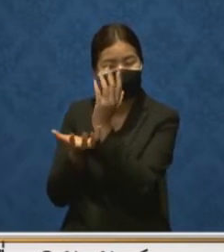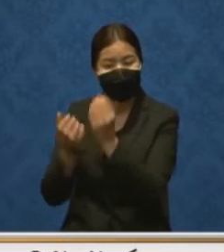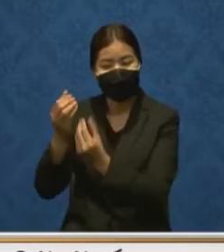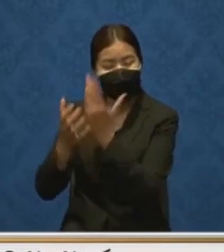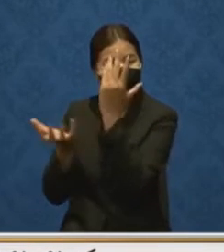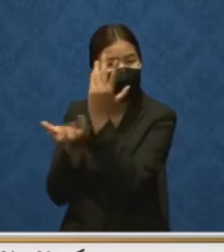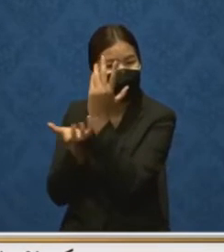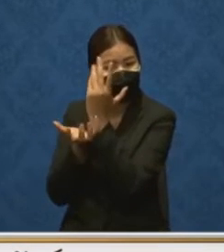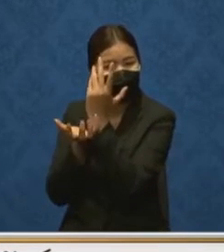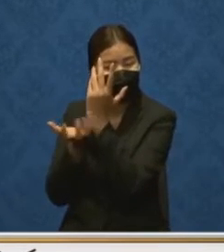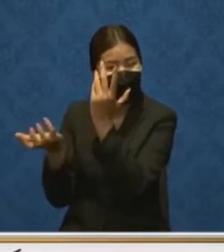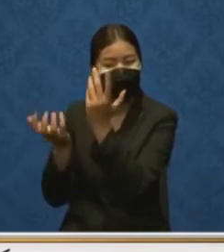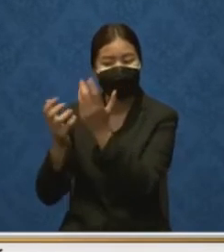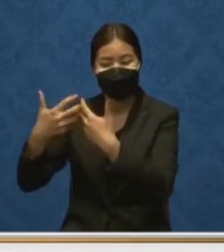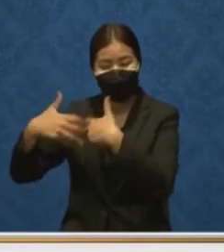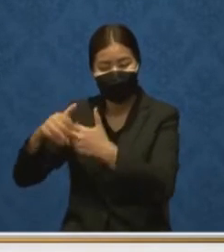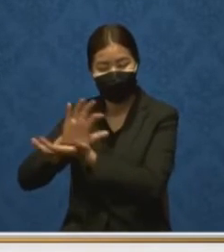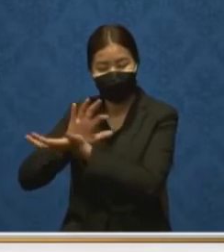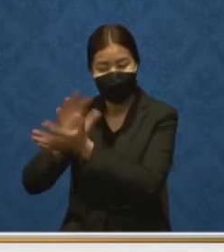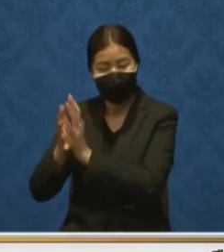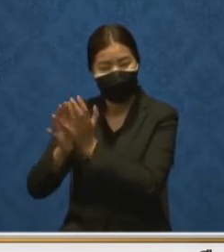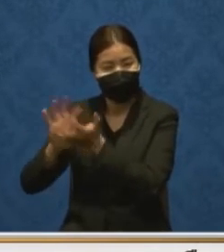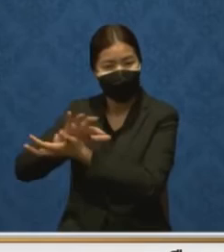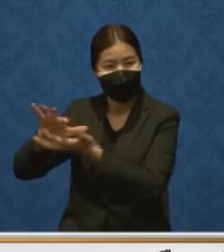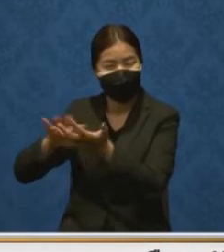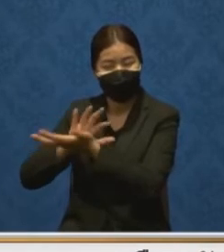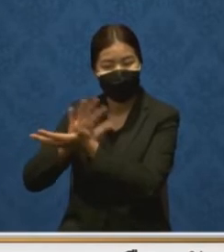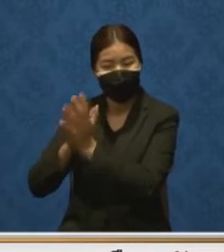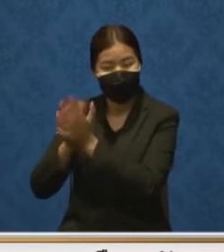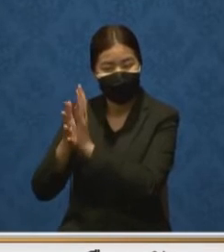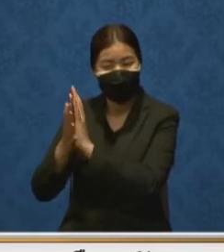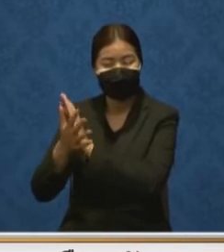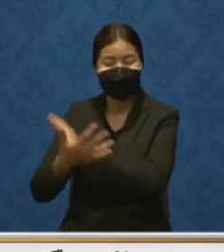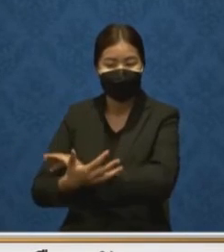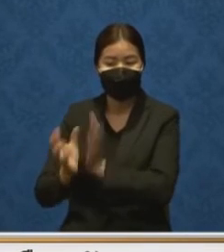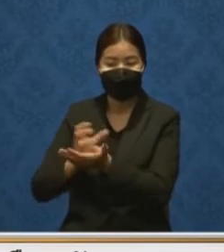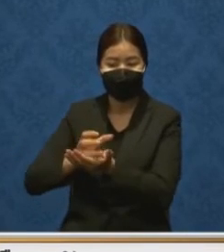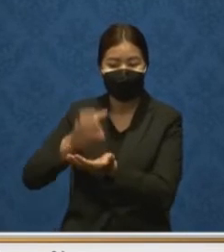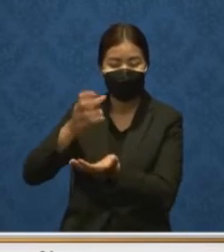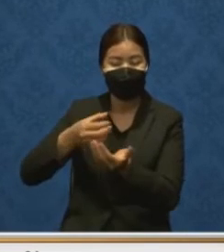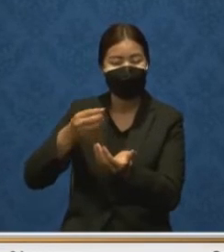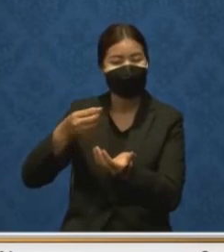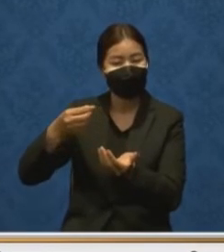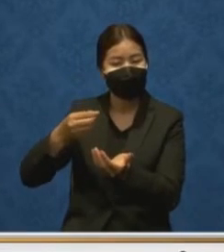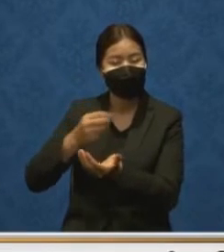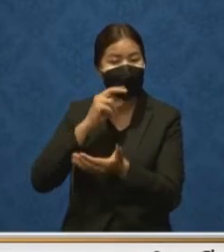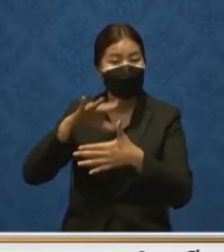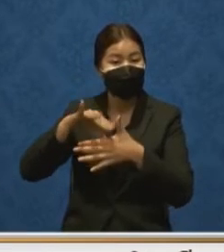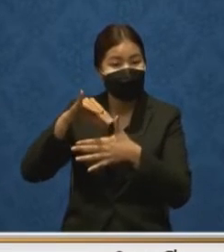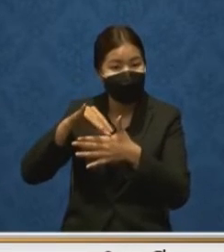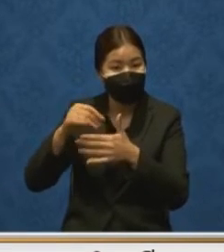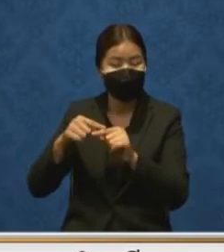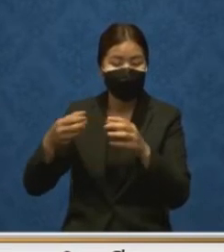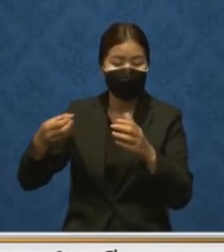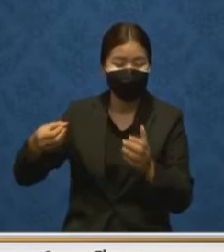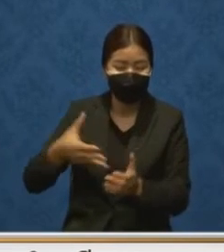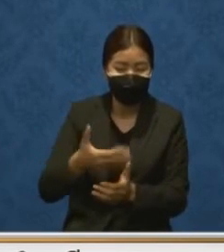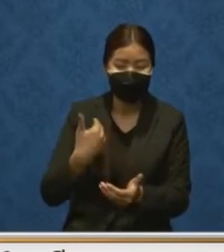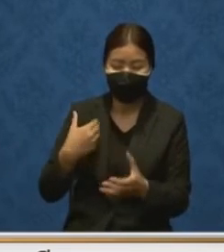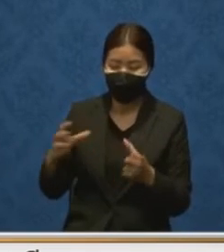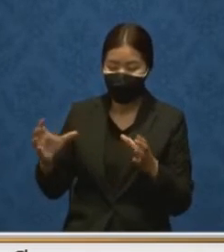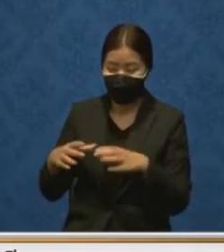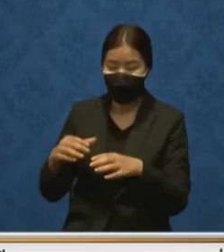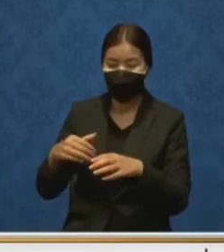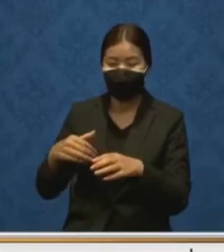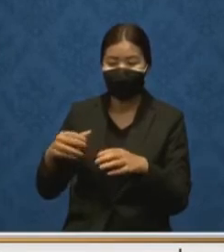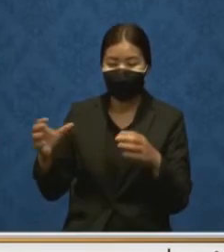สูงขึ้นเพราะว่ากระบวนการผลิตน้มนปลามควดบริโภคนั้นมีกลุมบุคคลที่